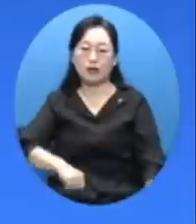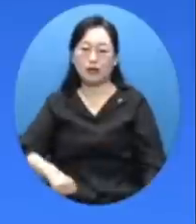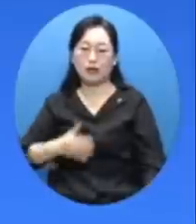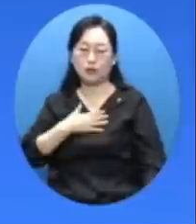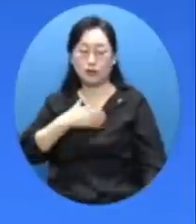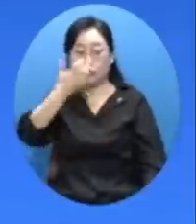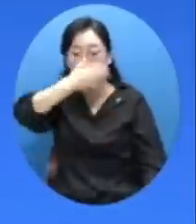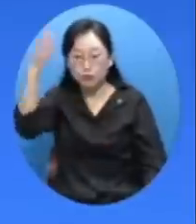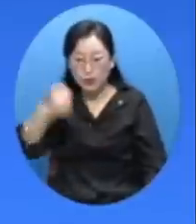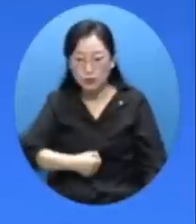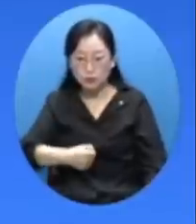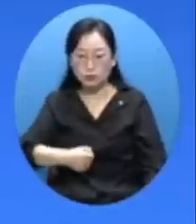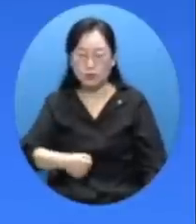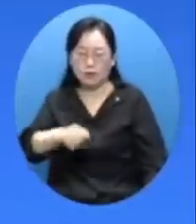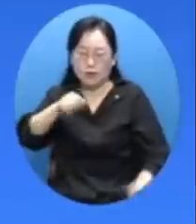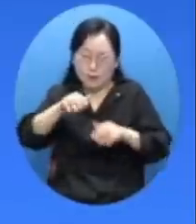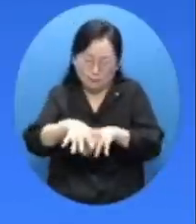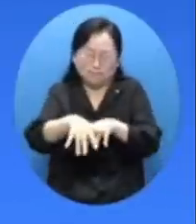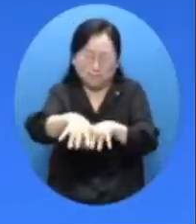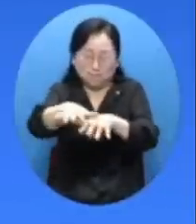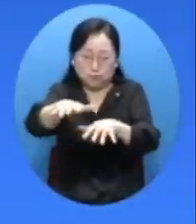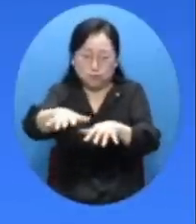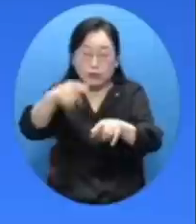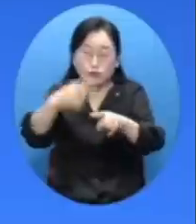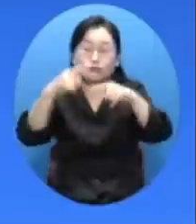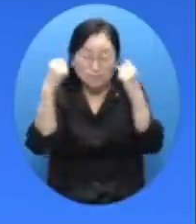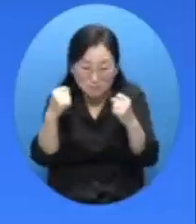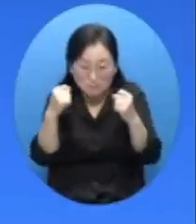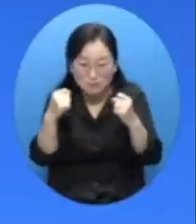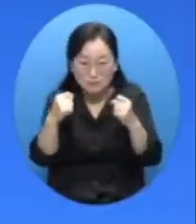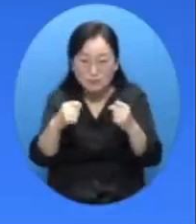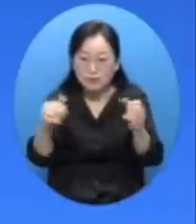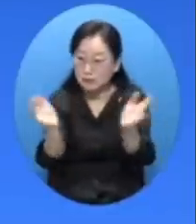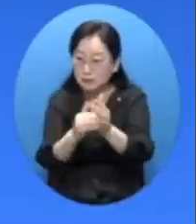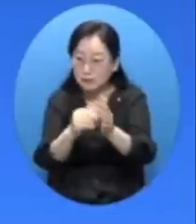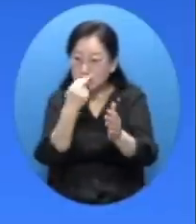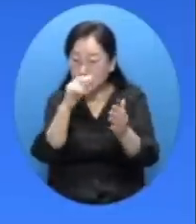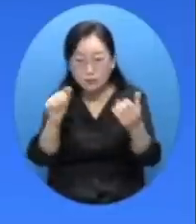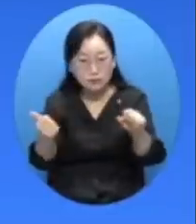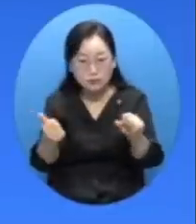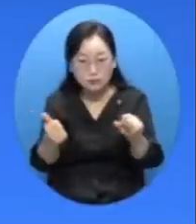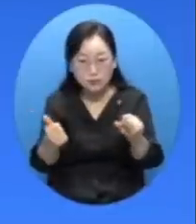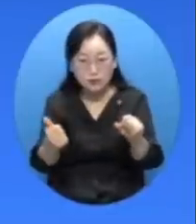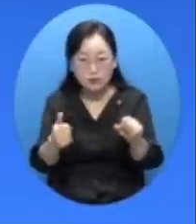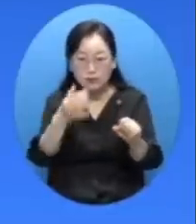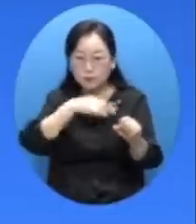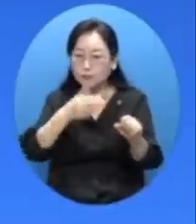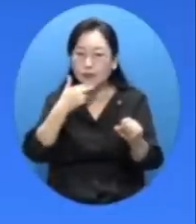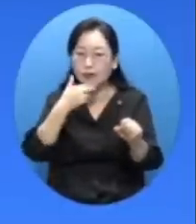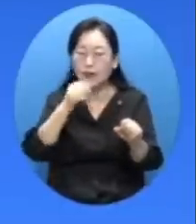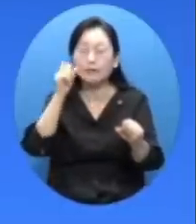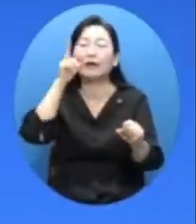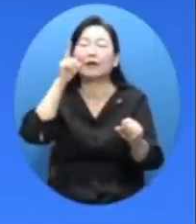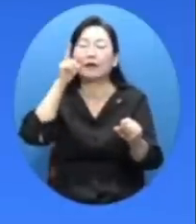계속 믿음으로 나가야 되는데 중간에 머무르면 우리의 인생은 거기서 끝나는 것이구나. 그래서 본인이